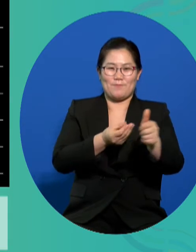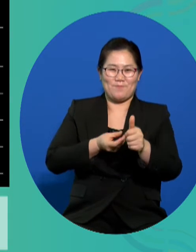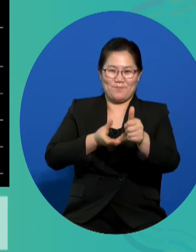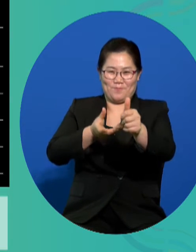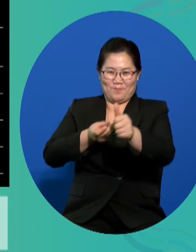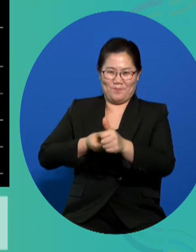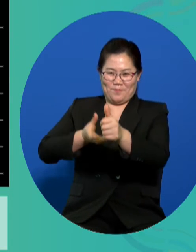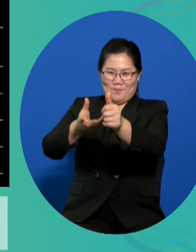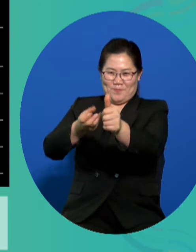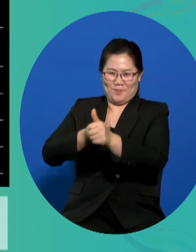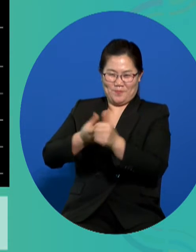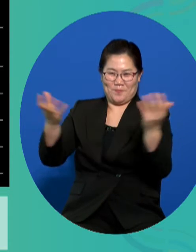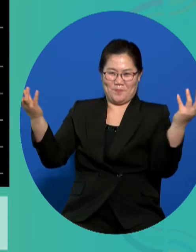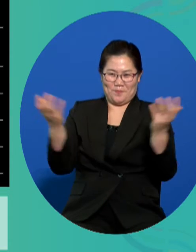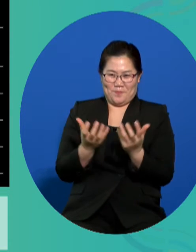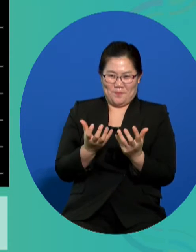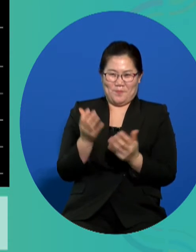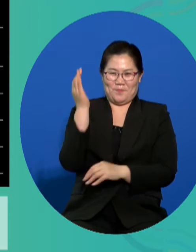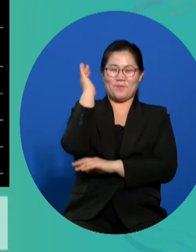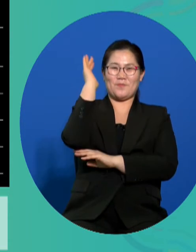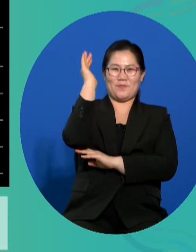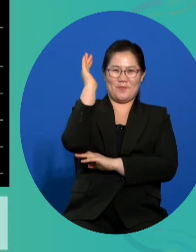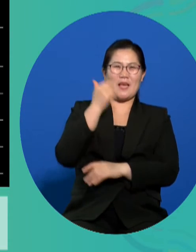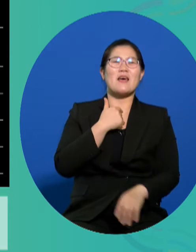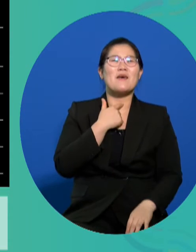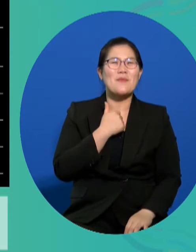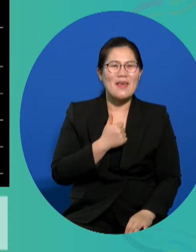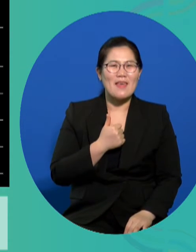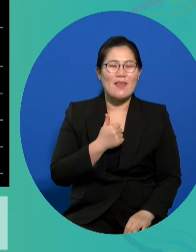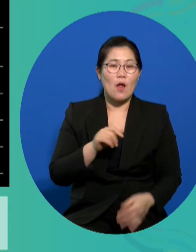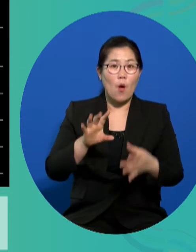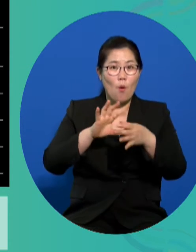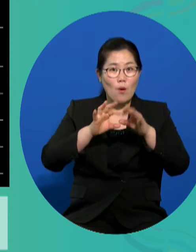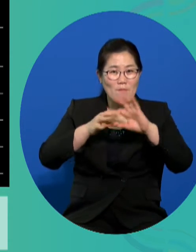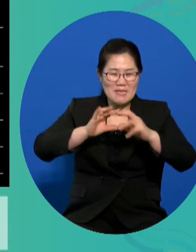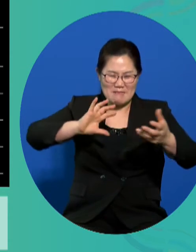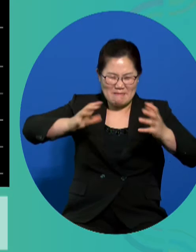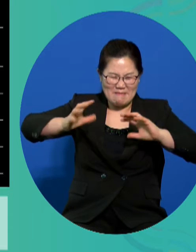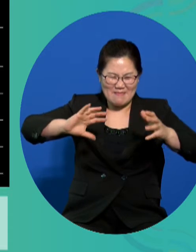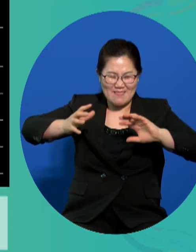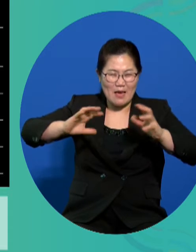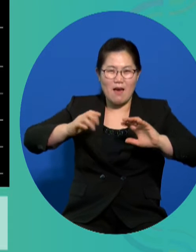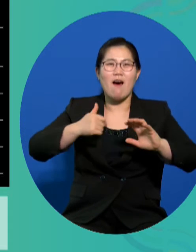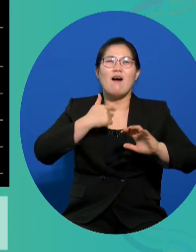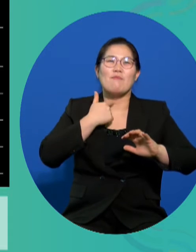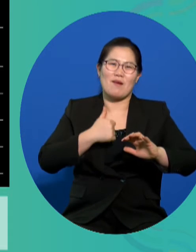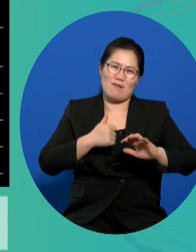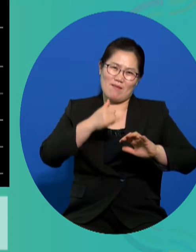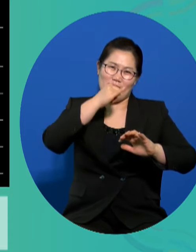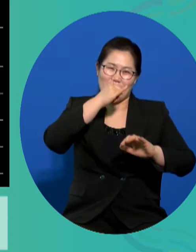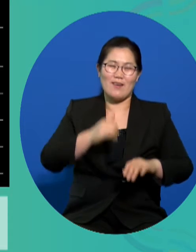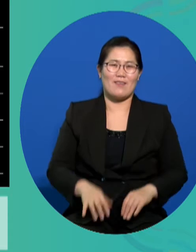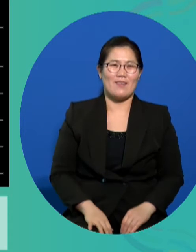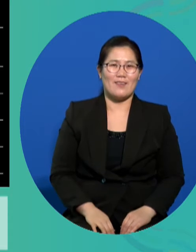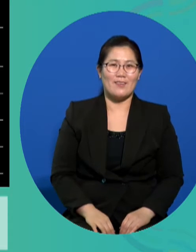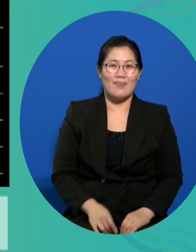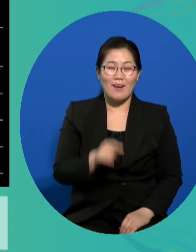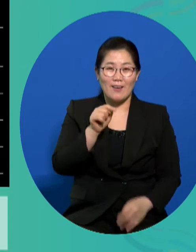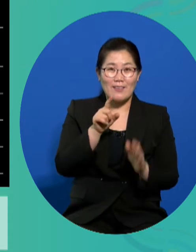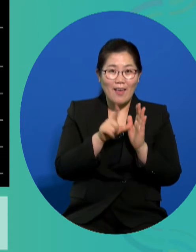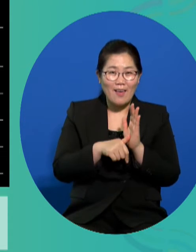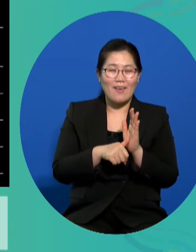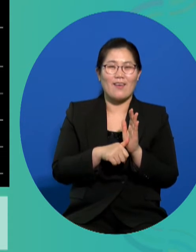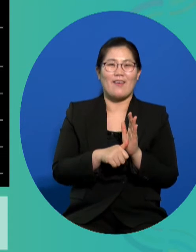이제 커다란 인터내셔널, 저희 부르기는 이제 올림픽 컨퍼런스라고 명칭을 땄는데 행사를 한 적이 있습니다. 그때